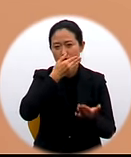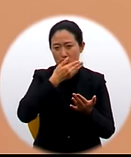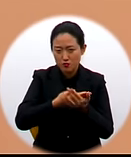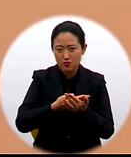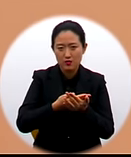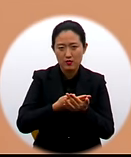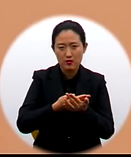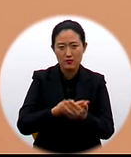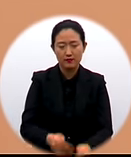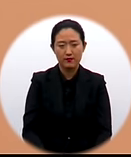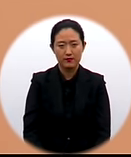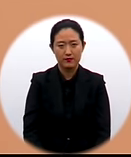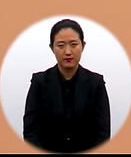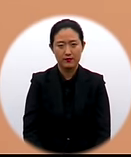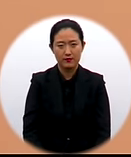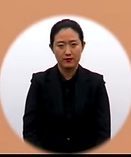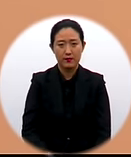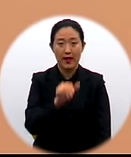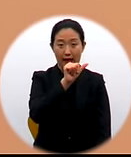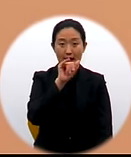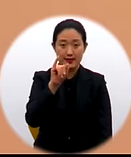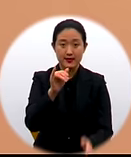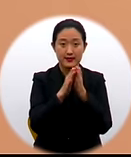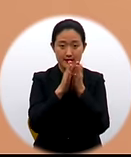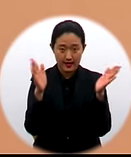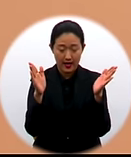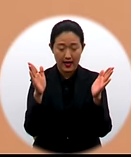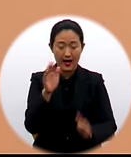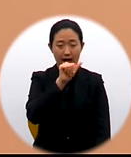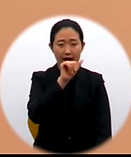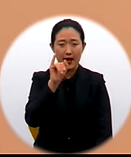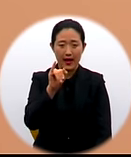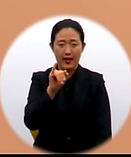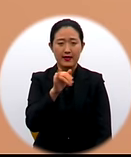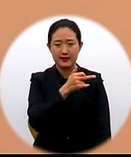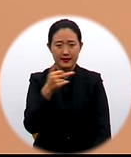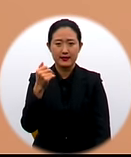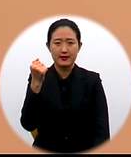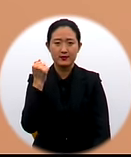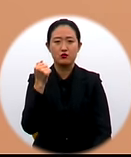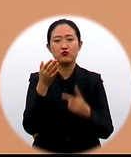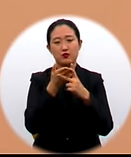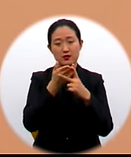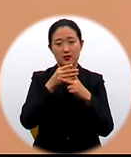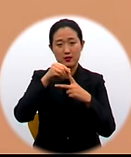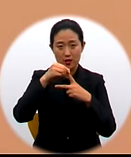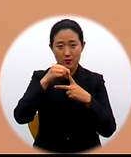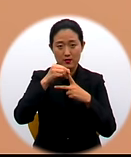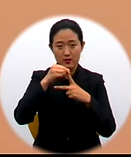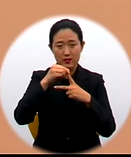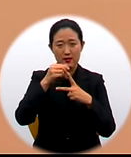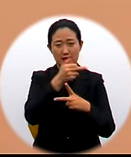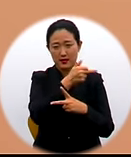노하우가 아주 중요하게 기능하는 영역이었기 때문이죠. AI가 성장하면서 AI의 가장 큰 힘은 두 가지예요.